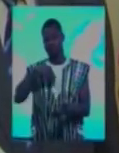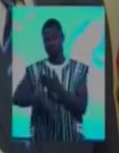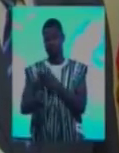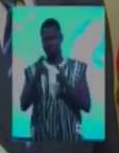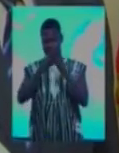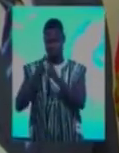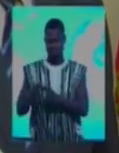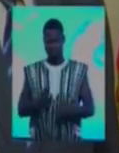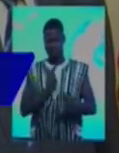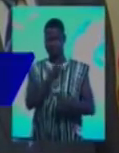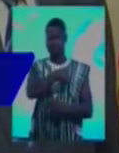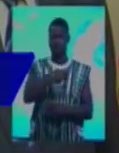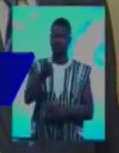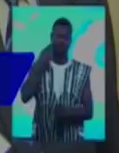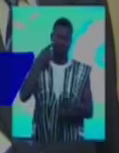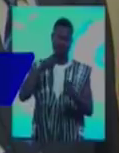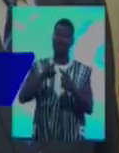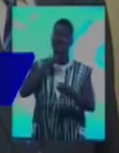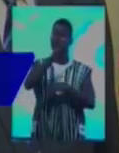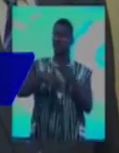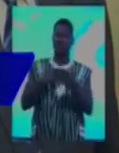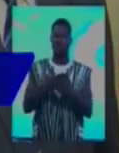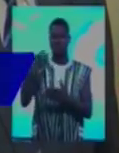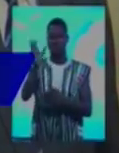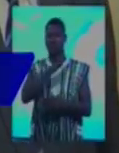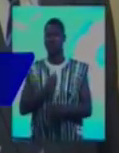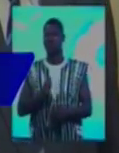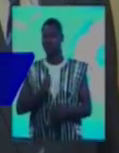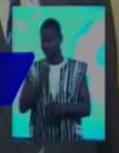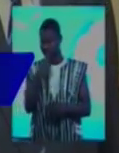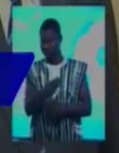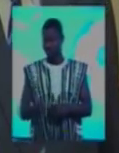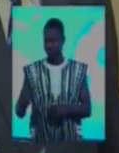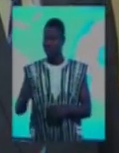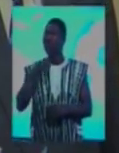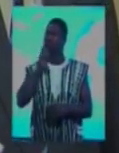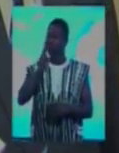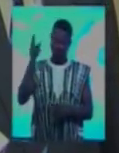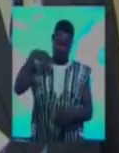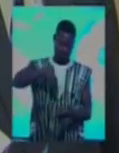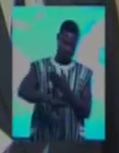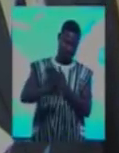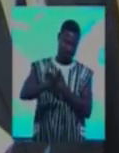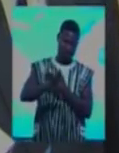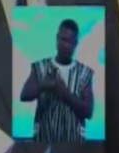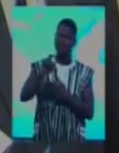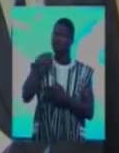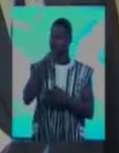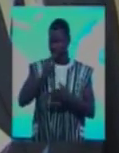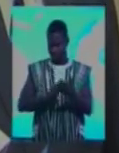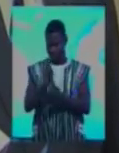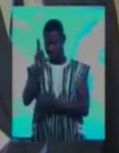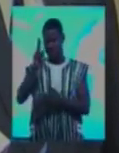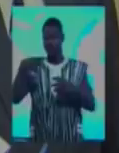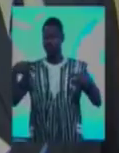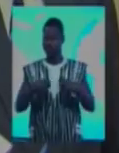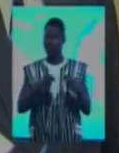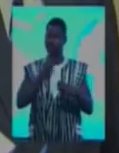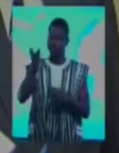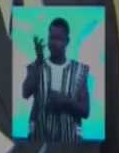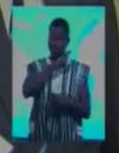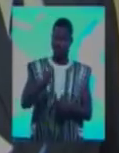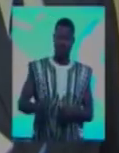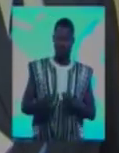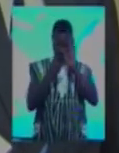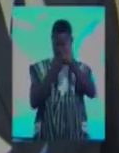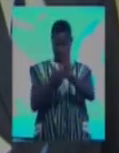notre objectif c'est que tous les articles qui seront au niveau de l'Union en termes d'articles qui consomment de l'énergie soient étiquetés